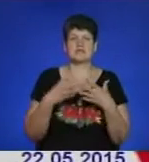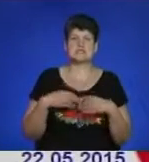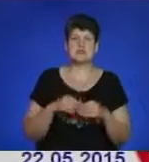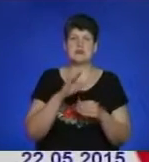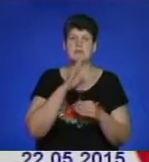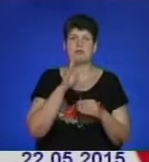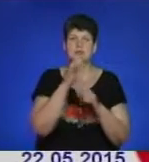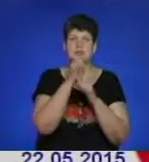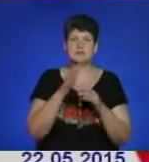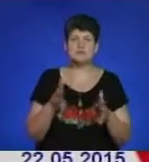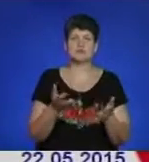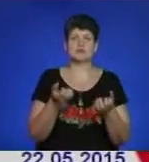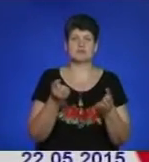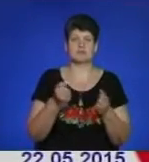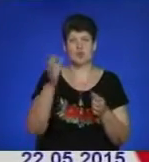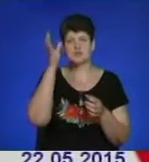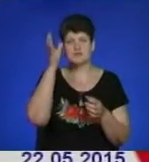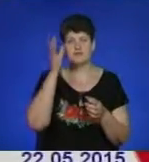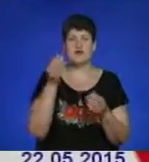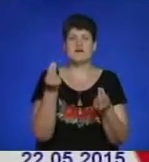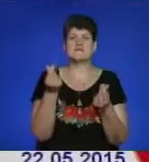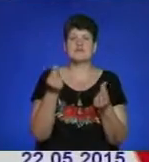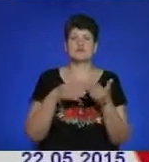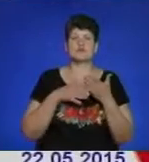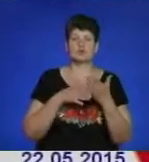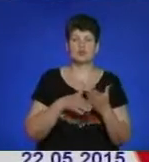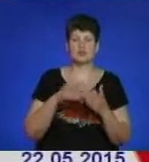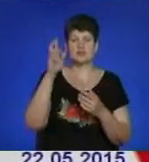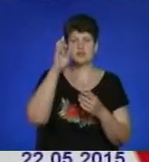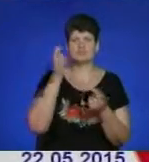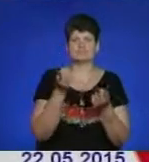мати не зможе отримати повноцінної освіти, а фінансова допомога держави